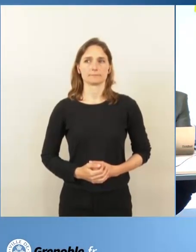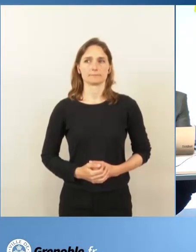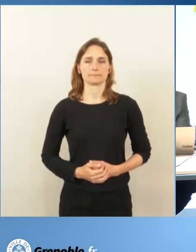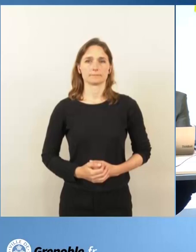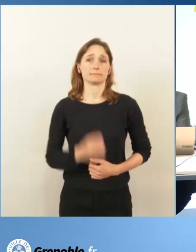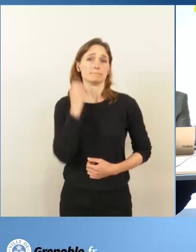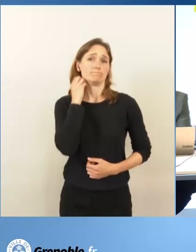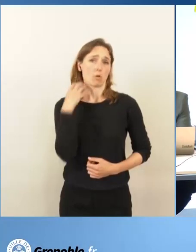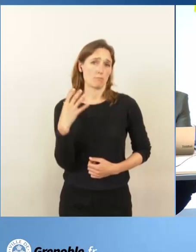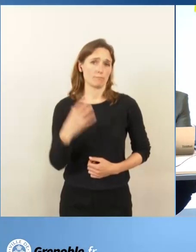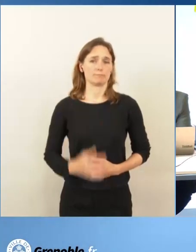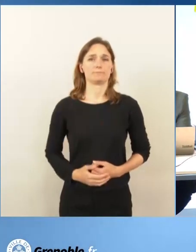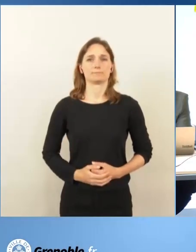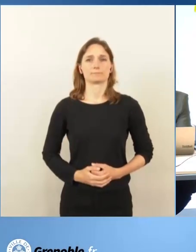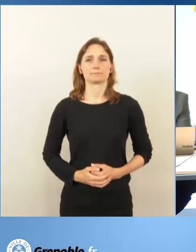blanc